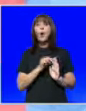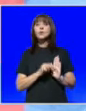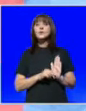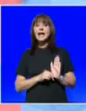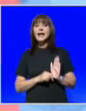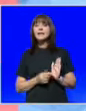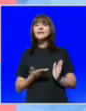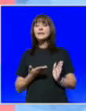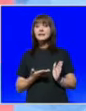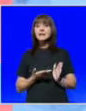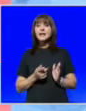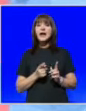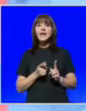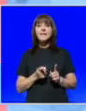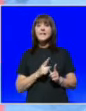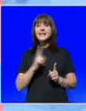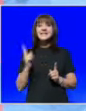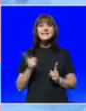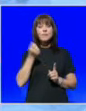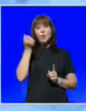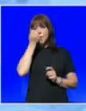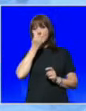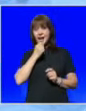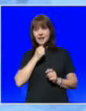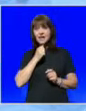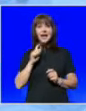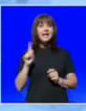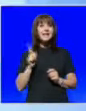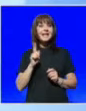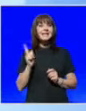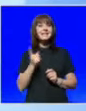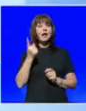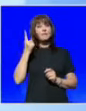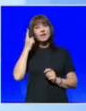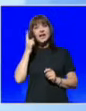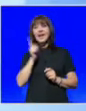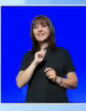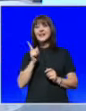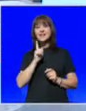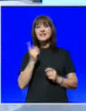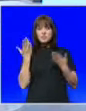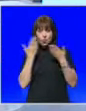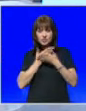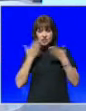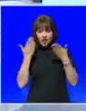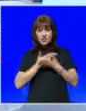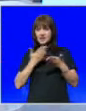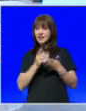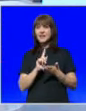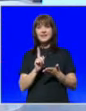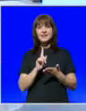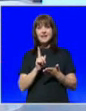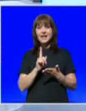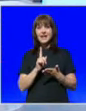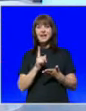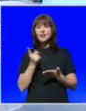към оценяване на умения и компетентности, а не само върху възпроизвеждане на знания. Тоест да не зубрят учениците. Точно така. Но това знаем много